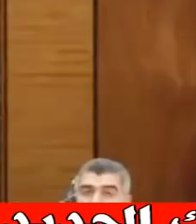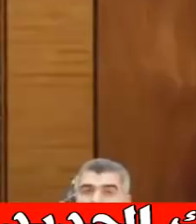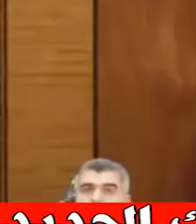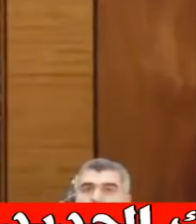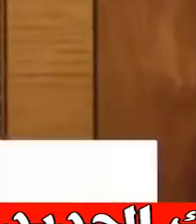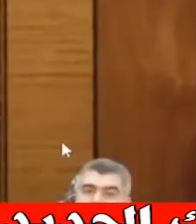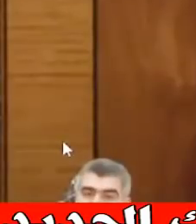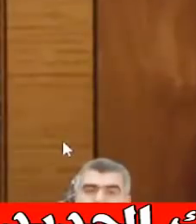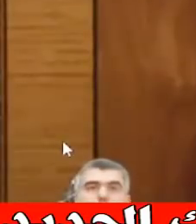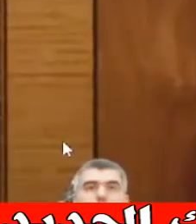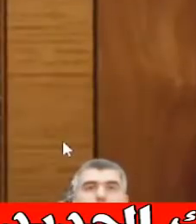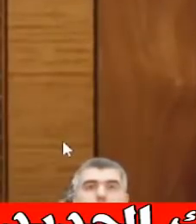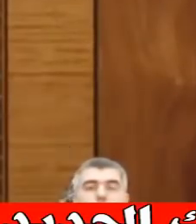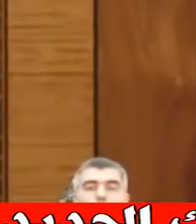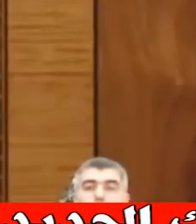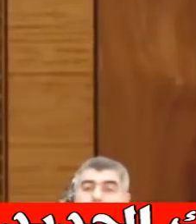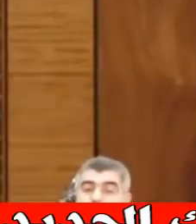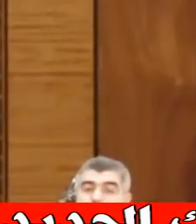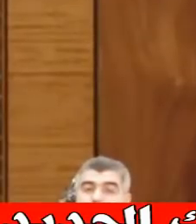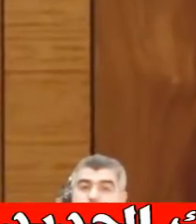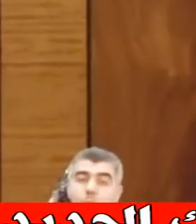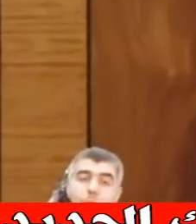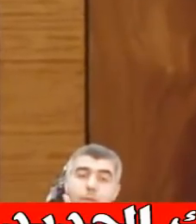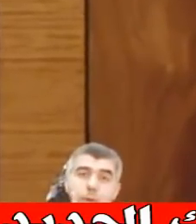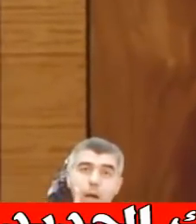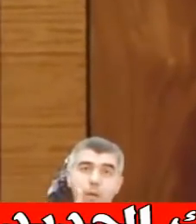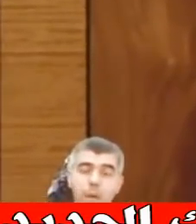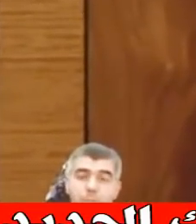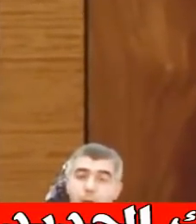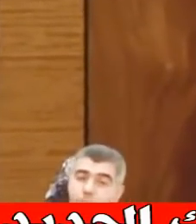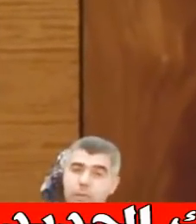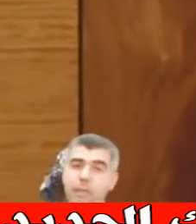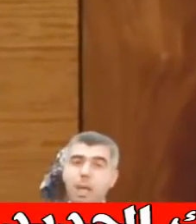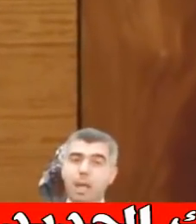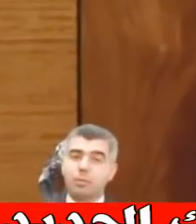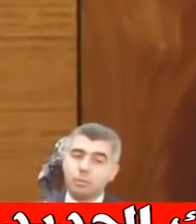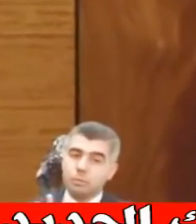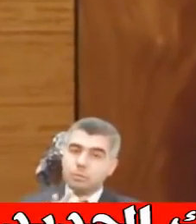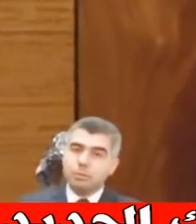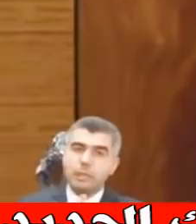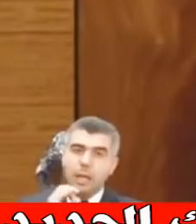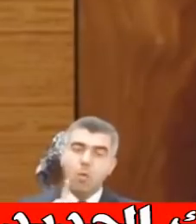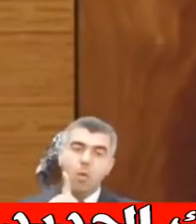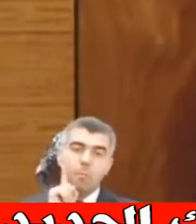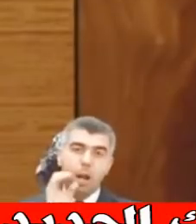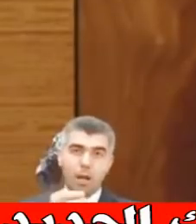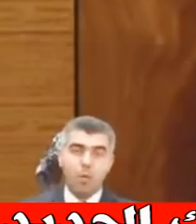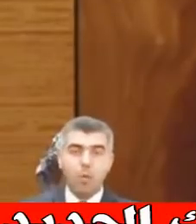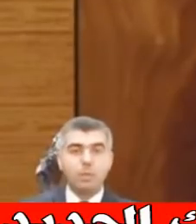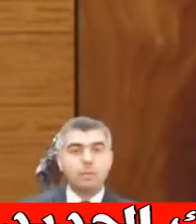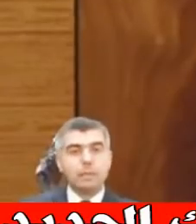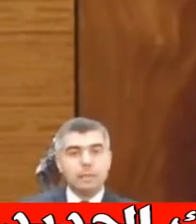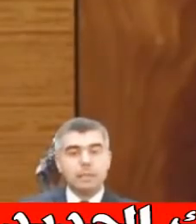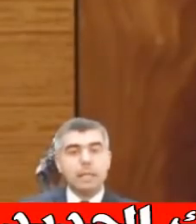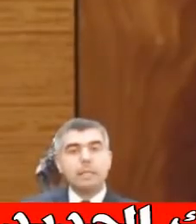أشادت النائبة البرلمانية فاطمة خير عن حزب التجمع الوطني للأحرار بالمستوى المشرف للإبداع والمبدع المغربي في